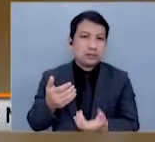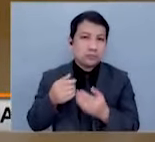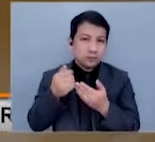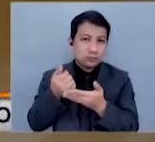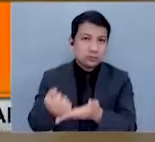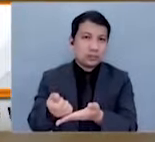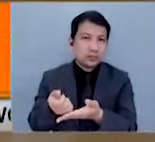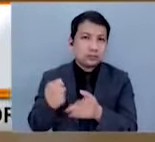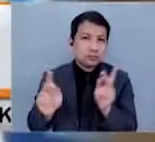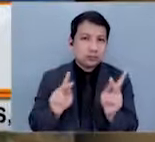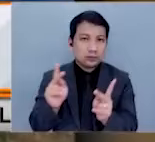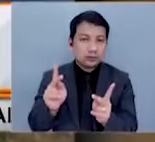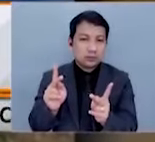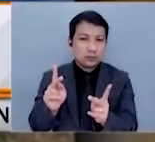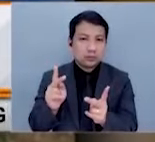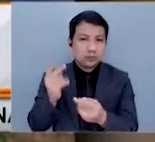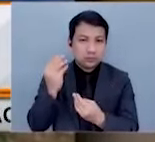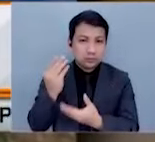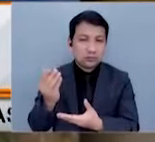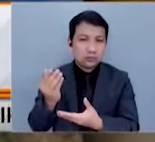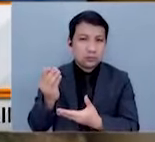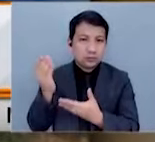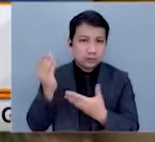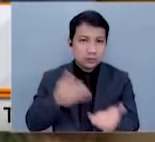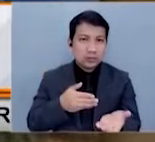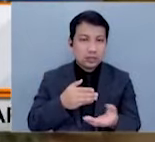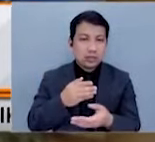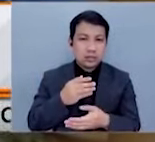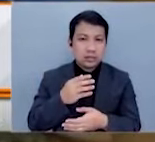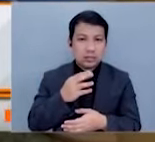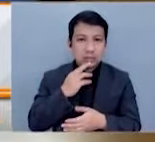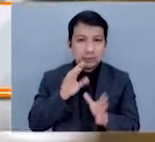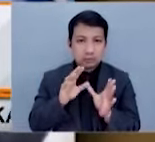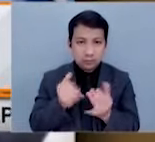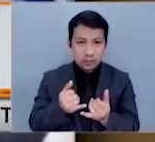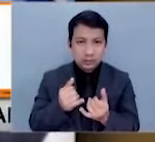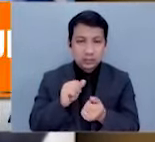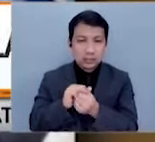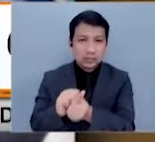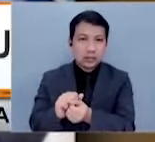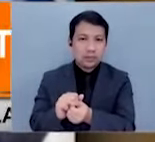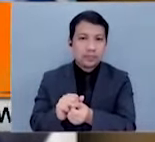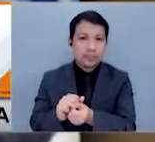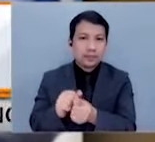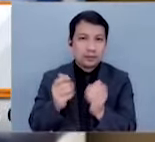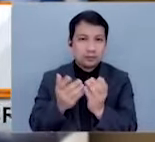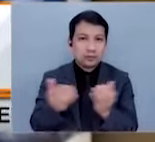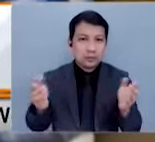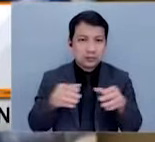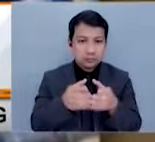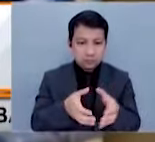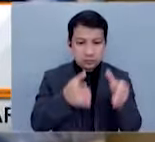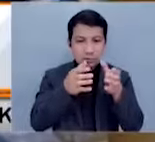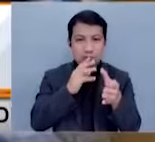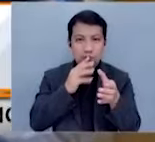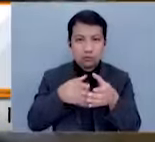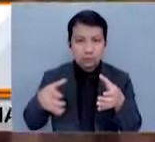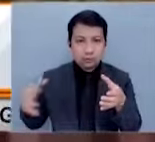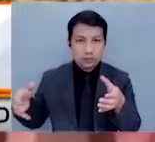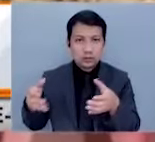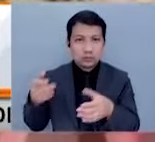residente, nagsimula na magrasyon ng tubig sa mga barangay na apektado. Hile-hilerang drum at water containers ang pinupuno